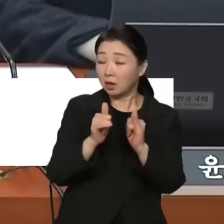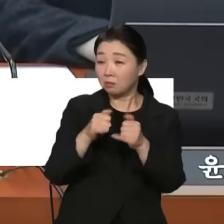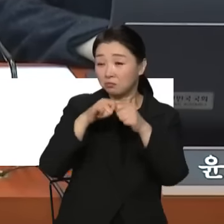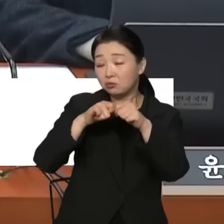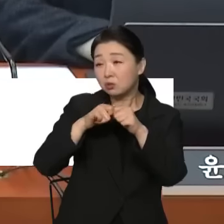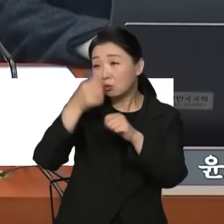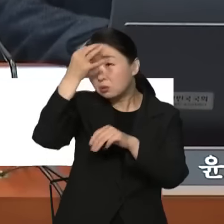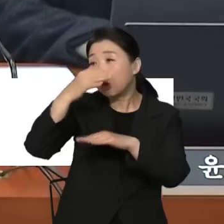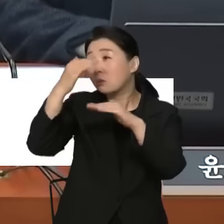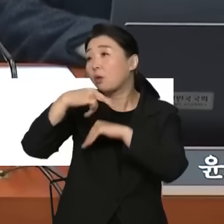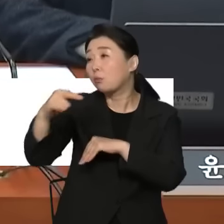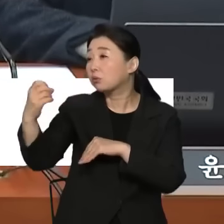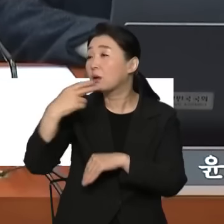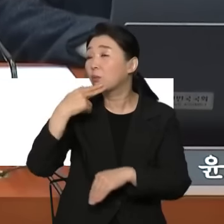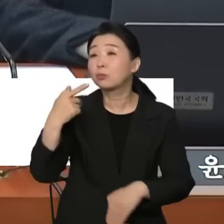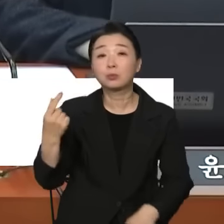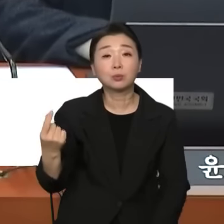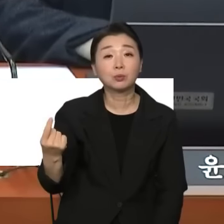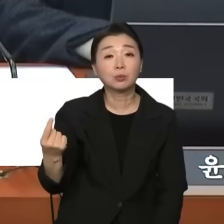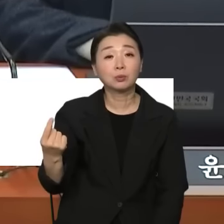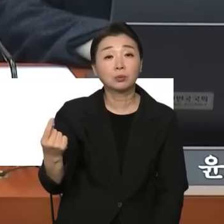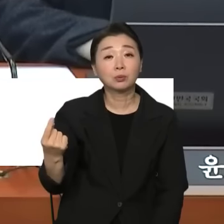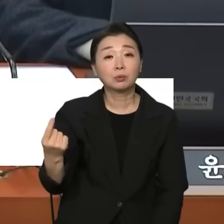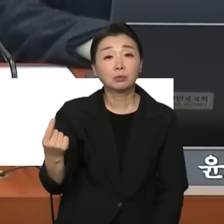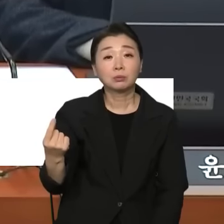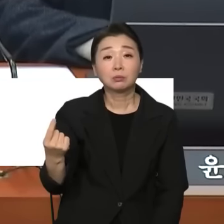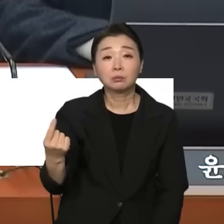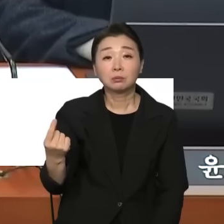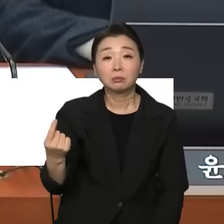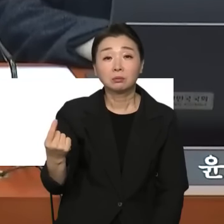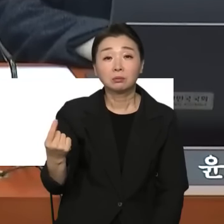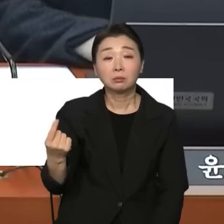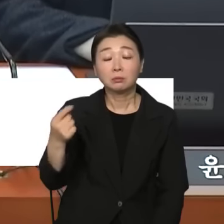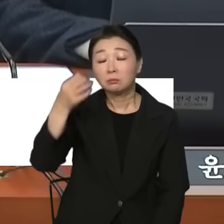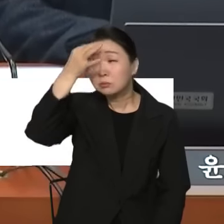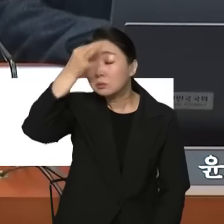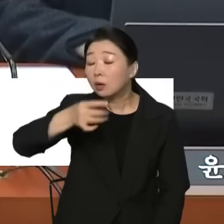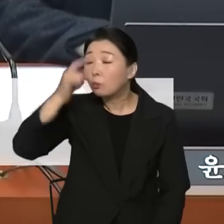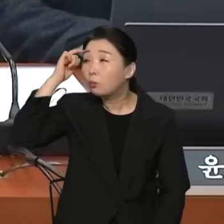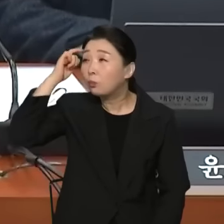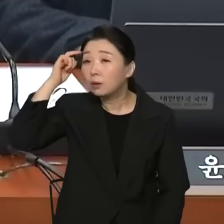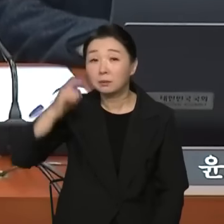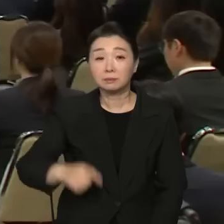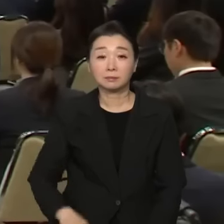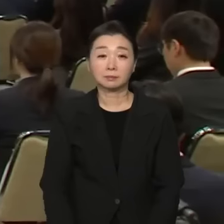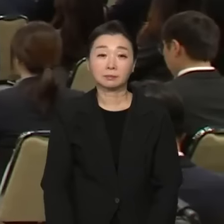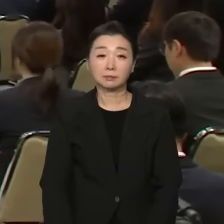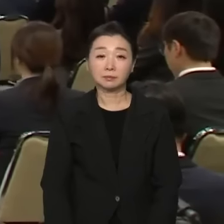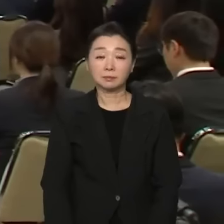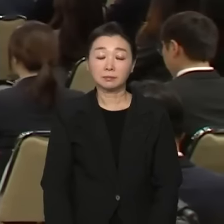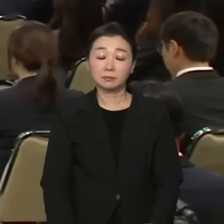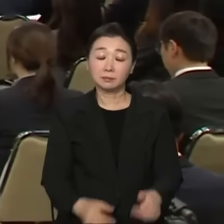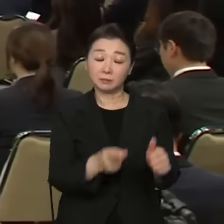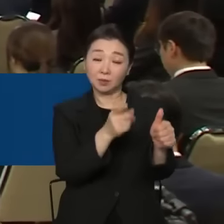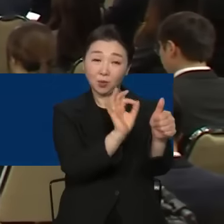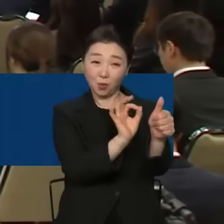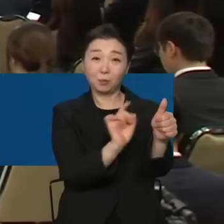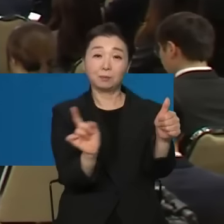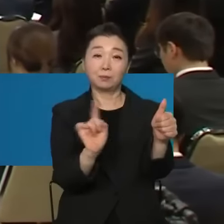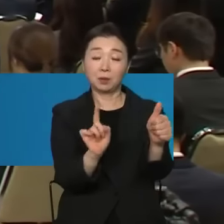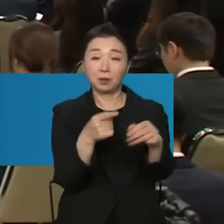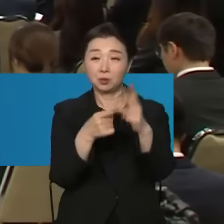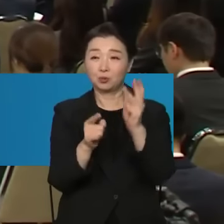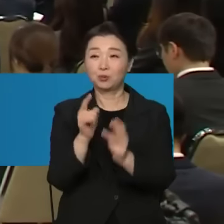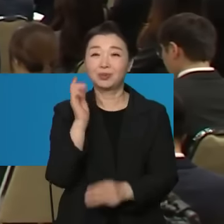네. 그러니까 답변을 못 하셨어요. 네. 뭐 때문에 사과하신 겁니까? 홍 정무수석은 윤 대통령이